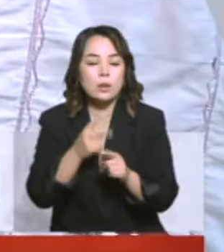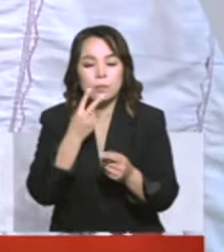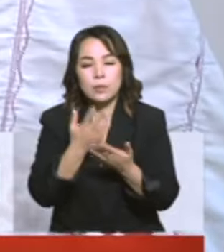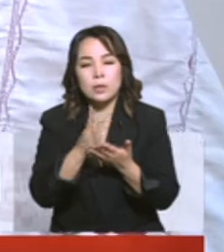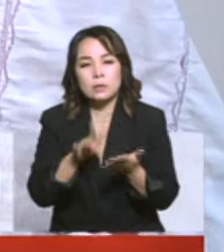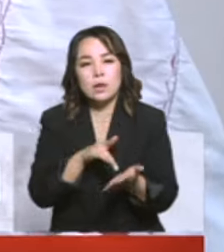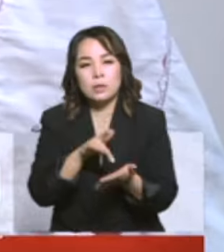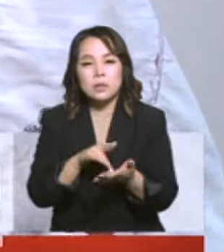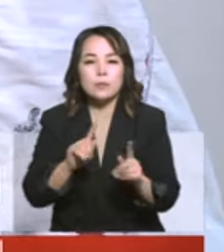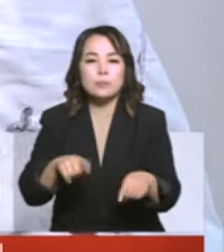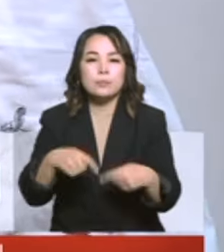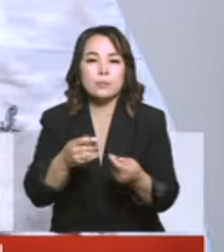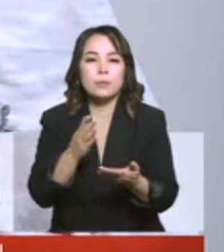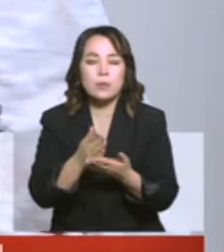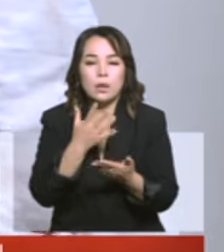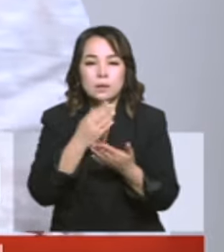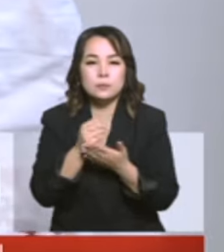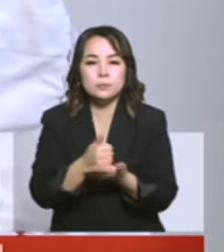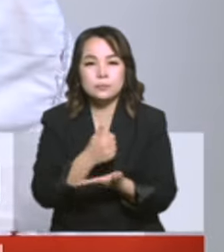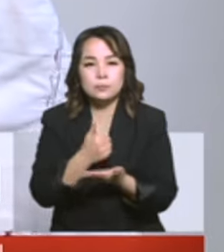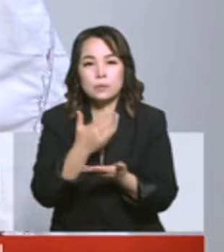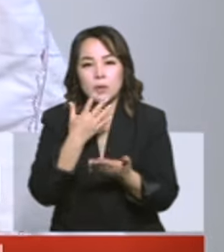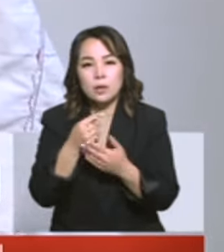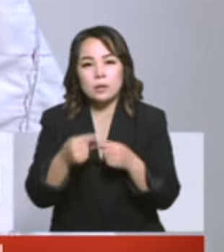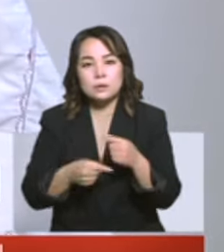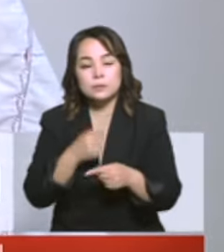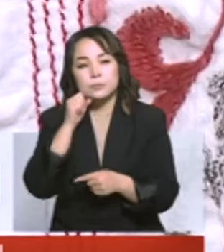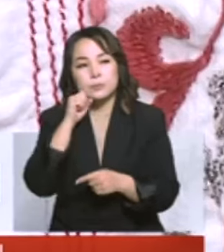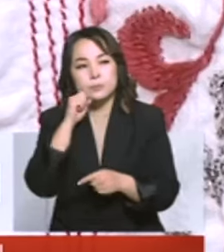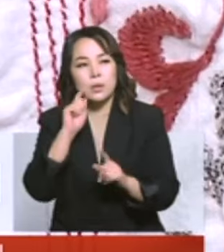Берген мәліметінше Семей губерниясының Тобықты руынан шыққан